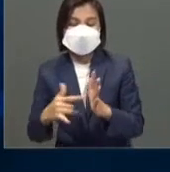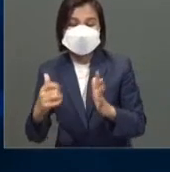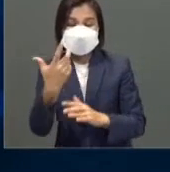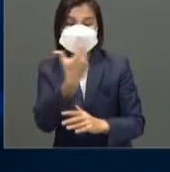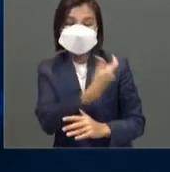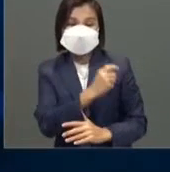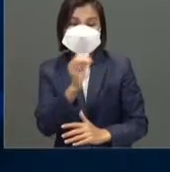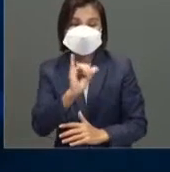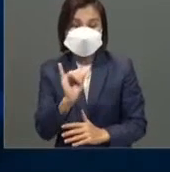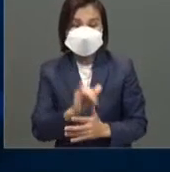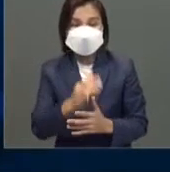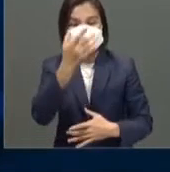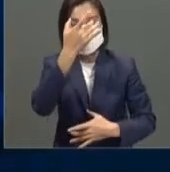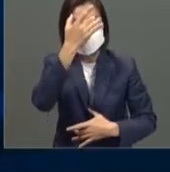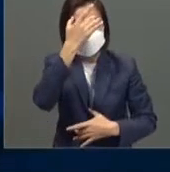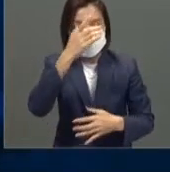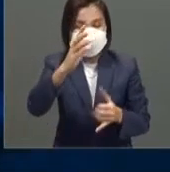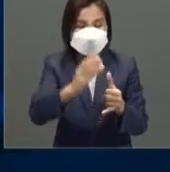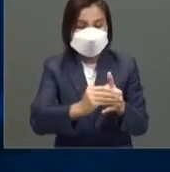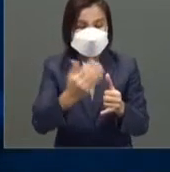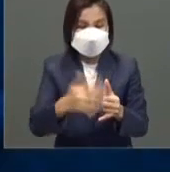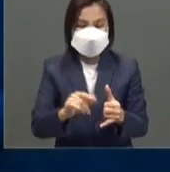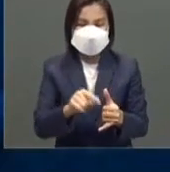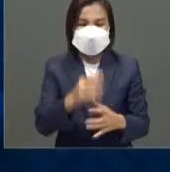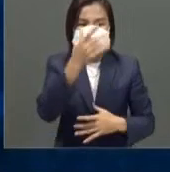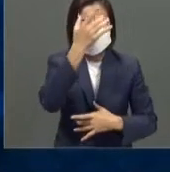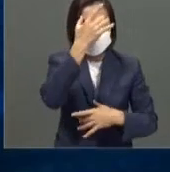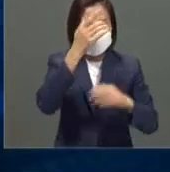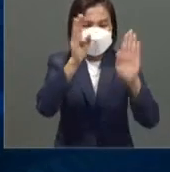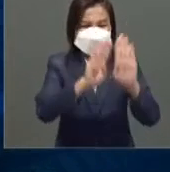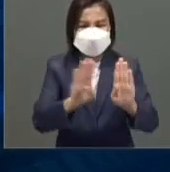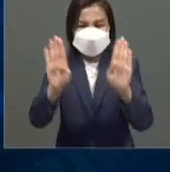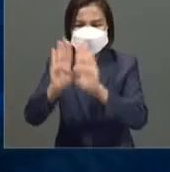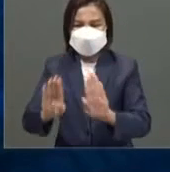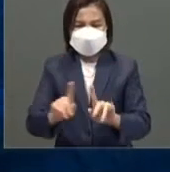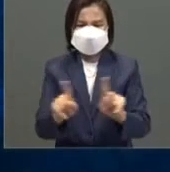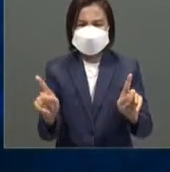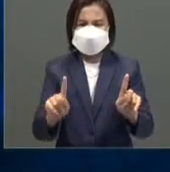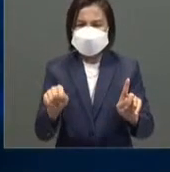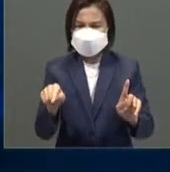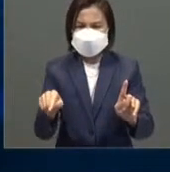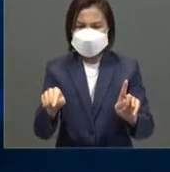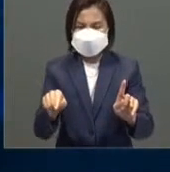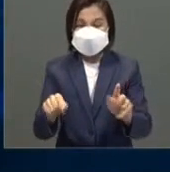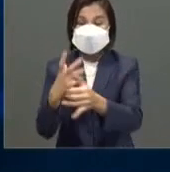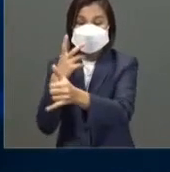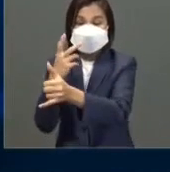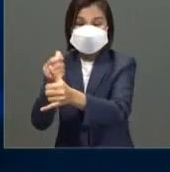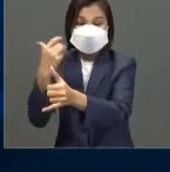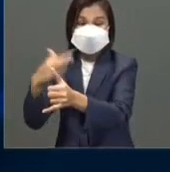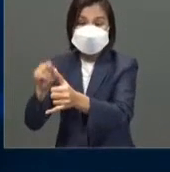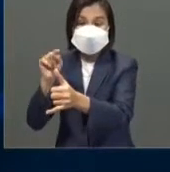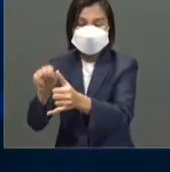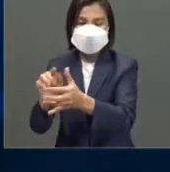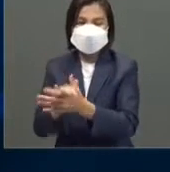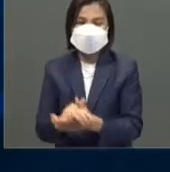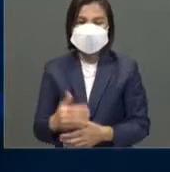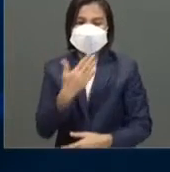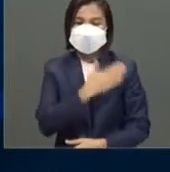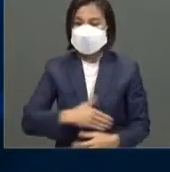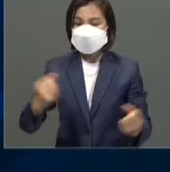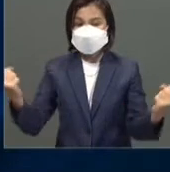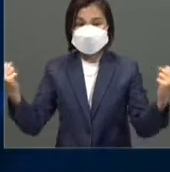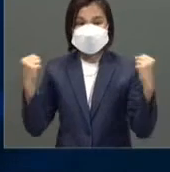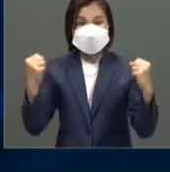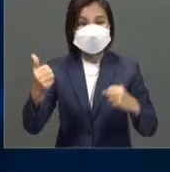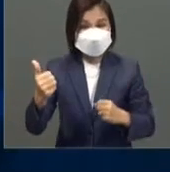แตกต่างกันแค่ไหนไหมนะครับก็มาพบนะครับว่าเพราะถ้าได้รับวัคซีนเนี่ยโดยส่วนใหญ่แล้วไม่มีอาการครับ